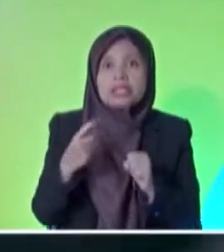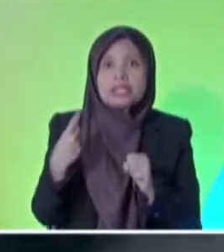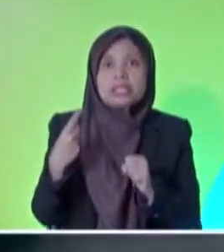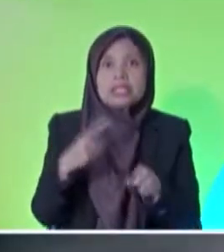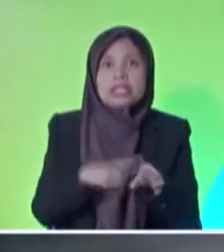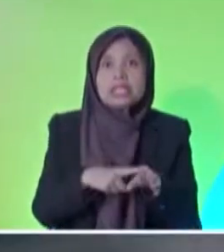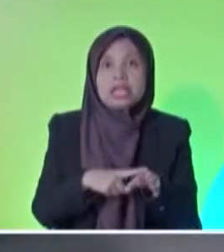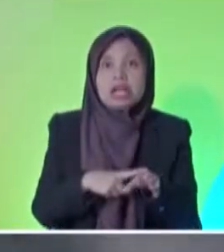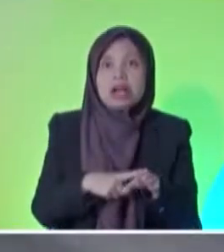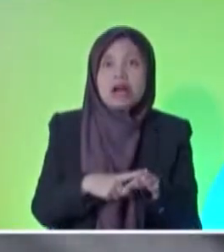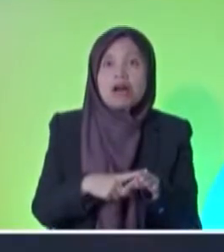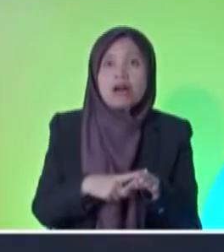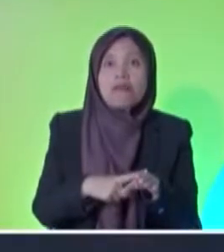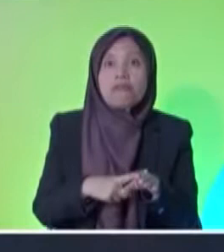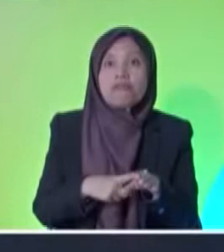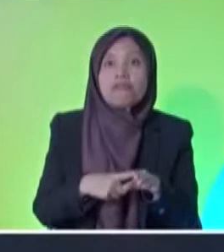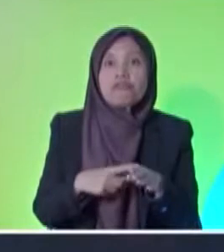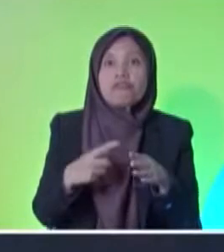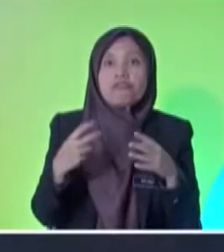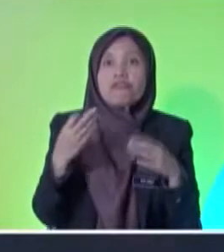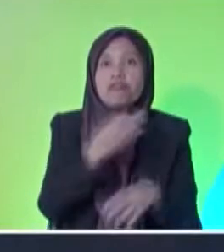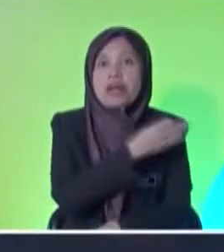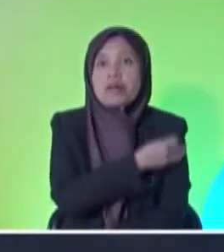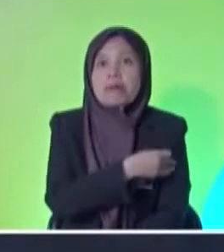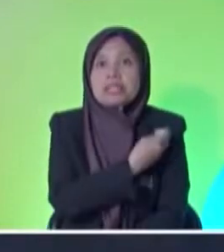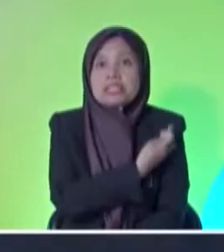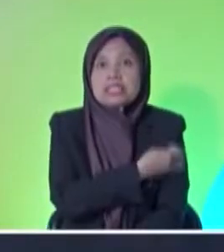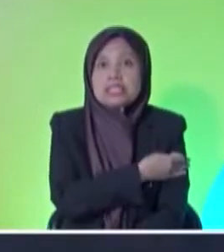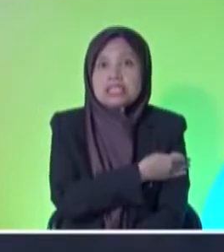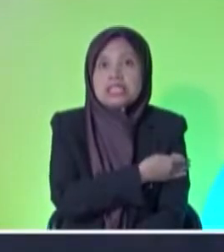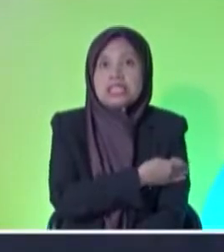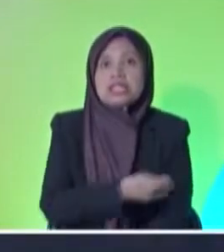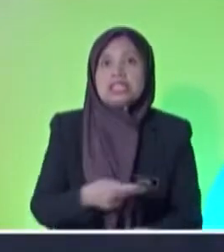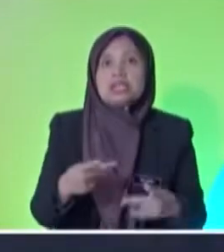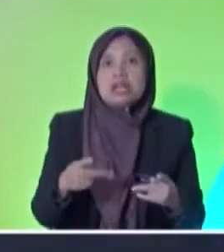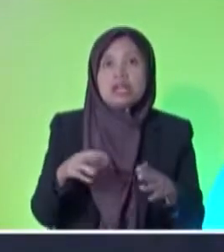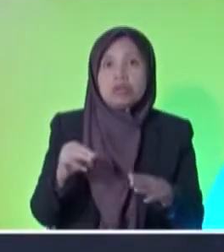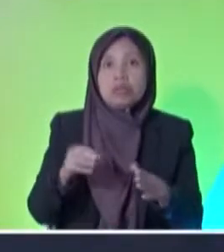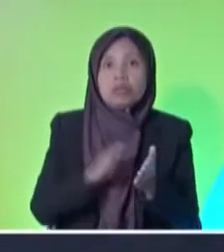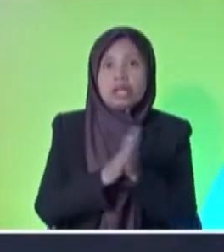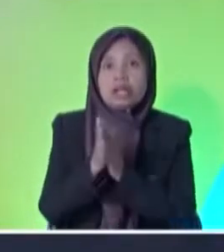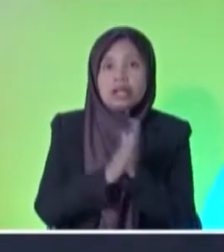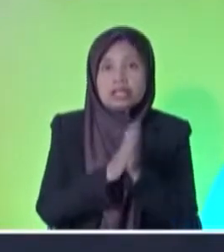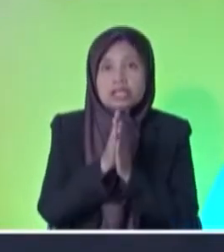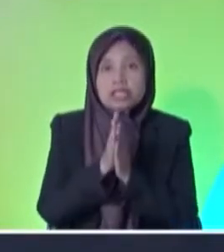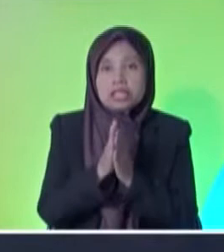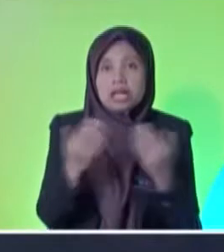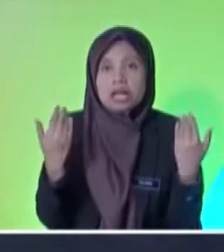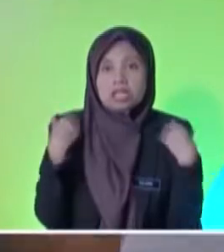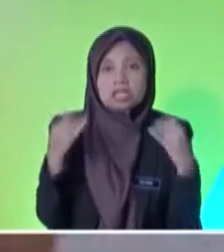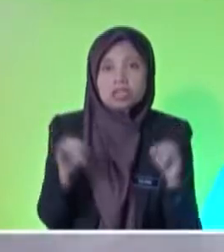masih ataupun kalau murid kita rajin ataupun bisa non ada